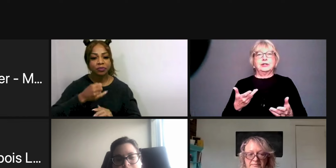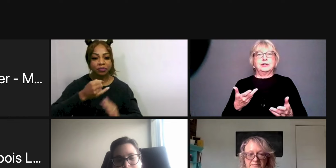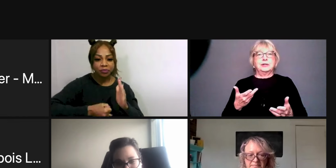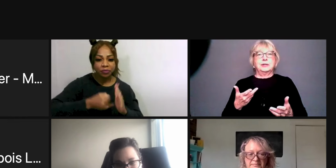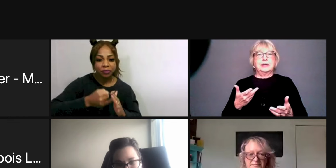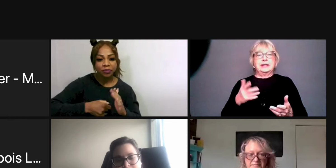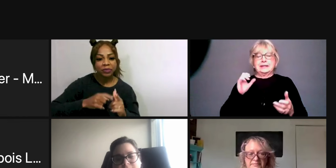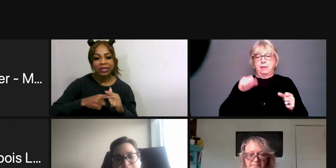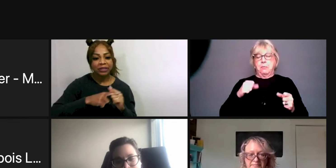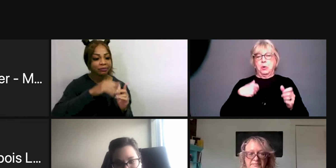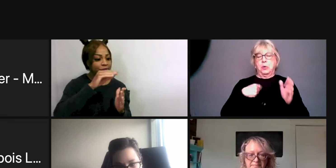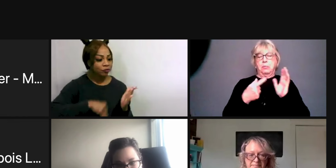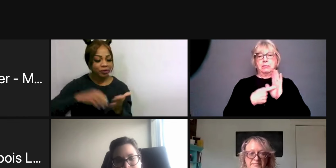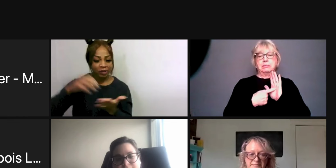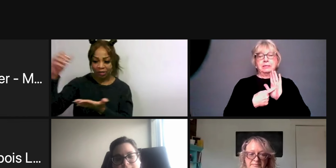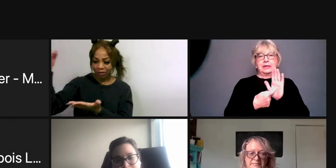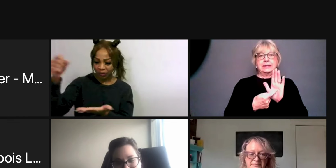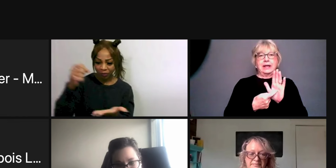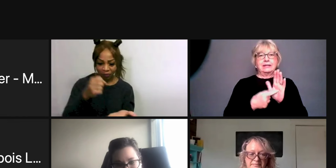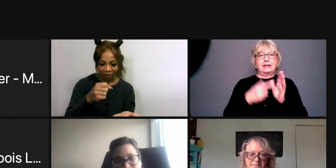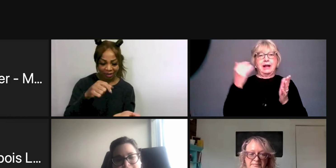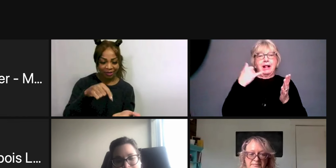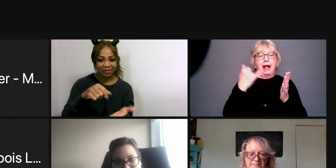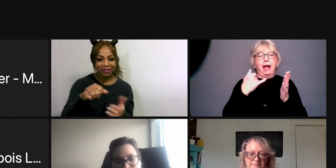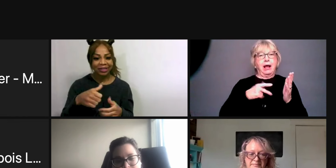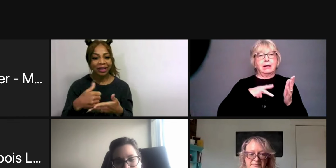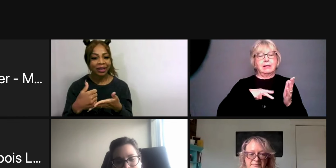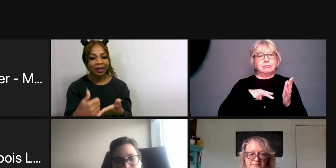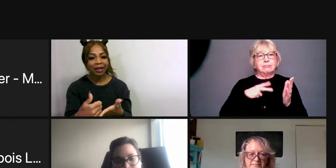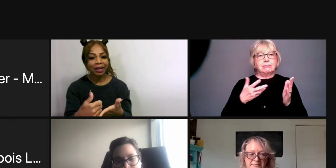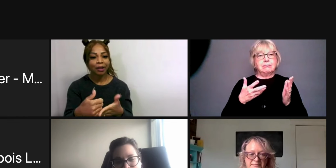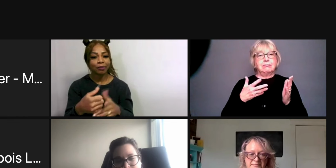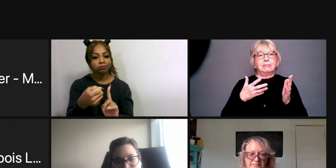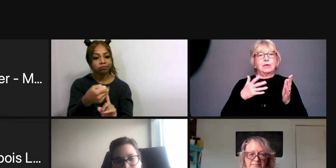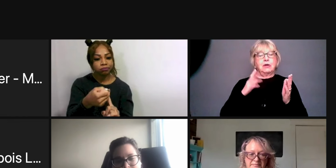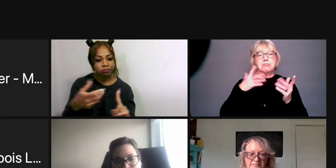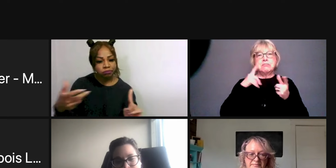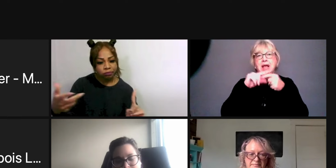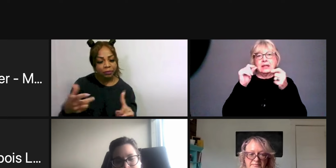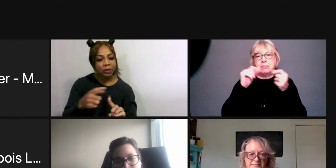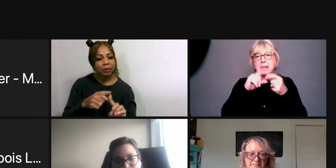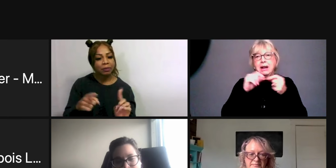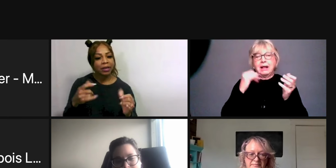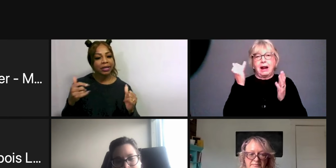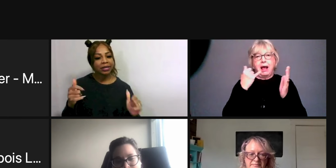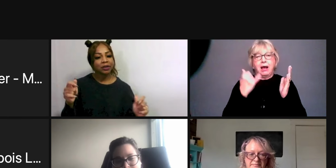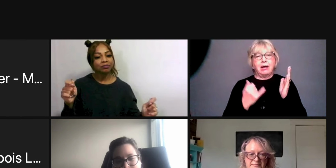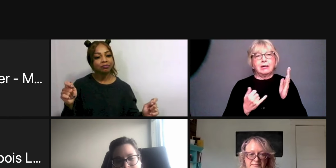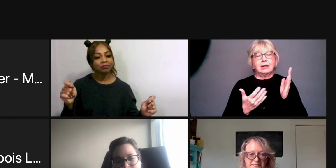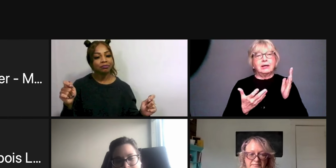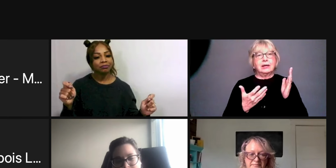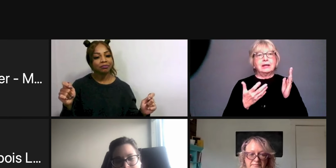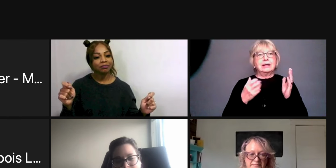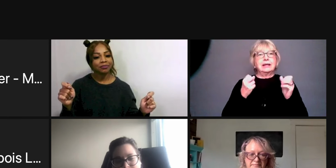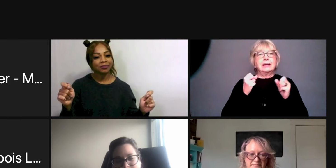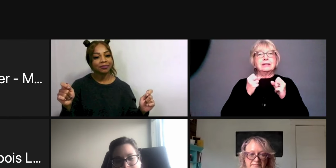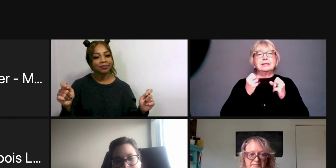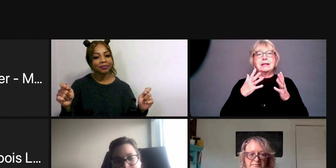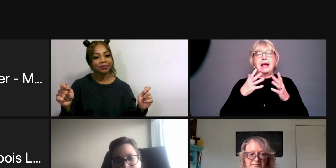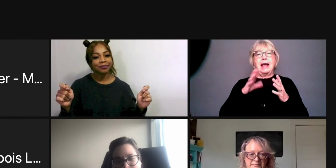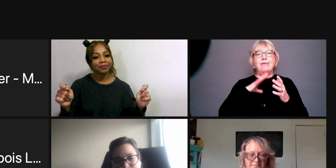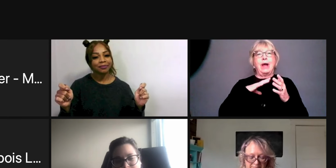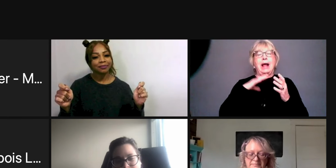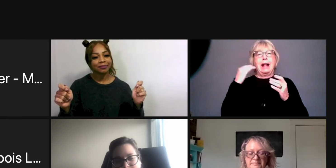présenter son propre art et articuler son propre art sans qu'il y ait nécessairement des paramètres